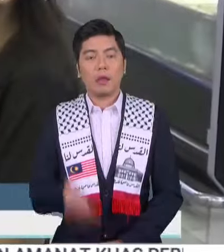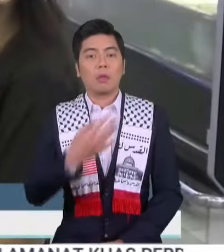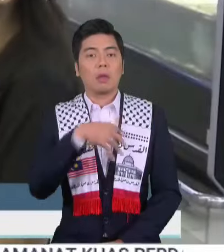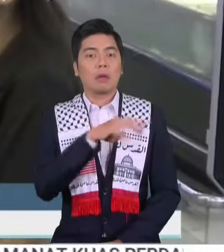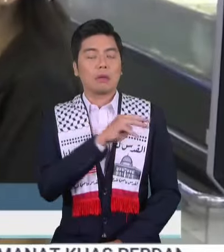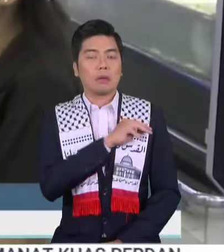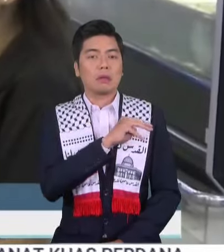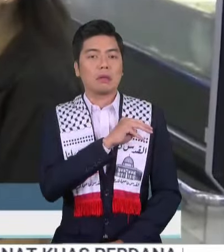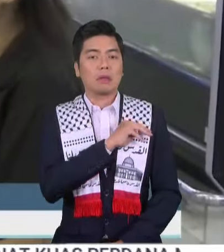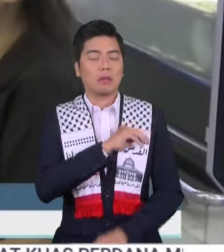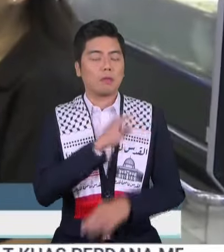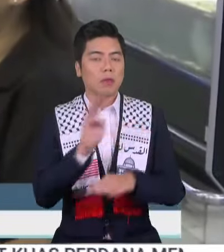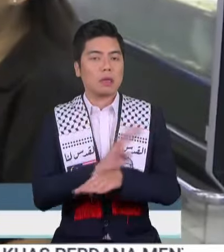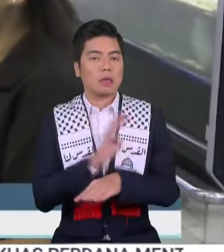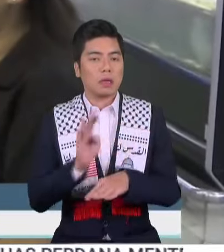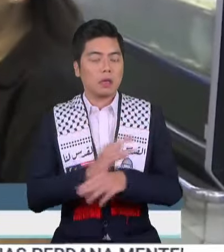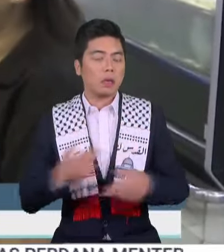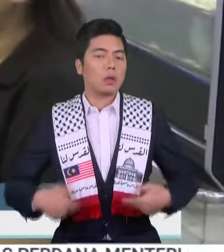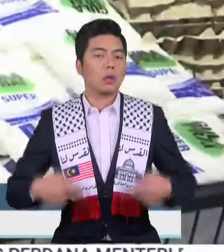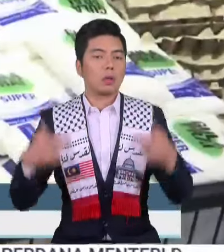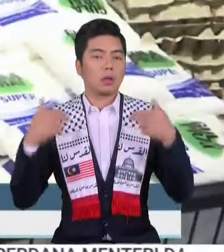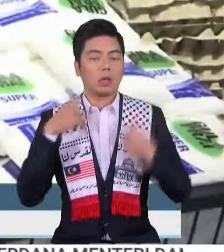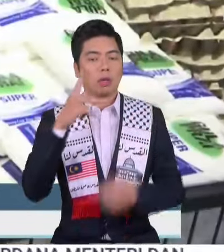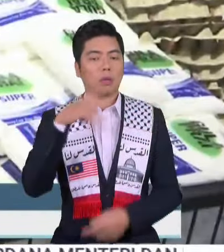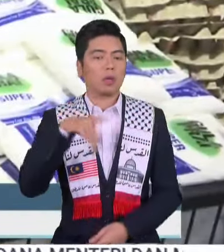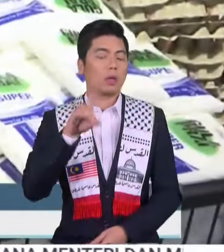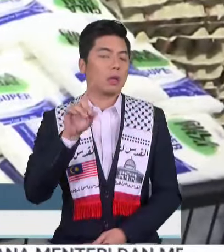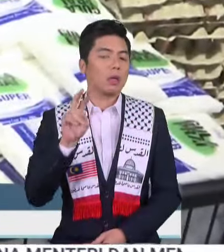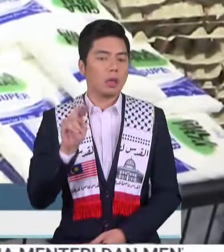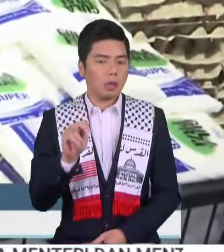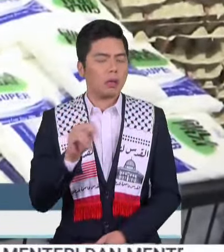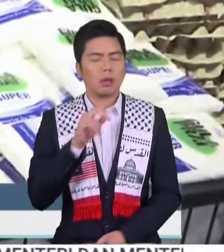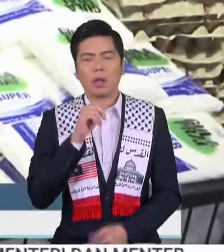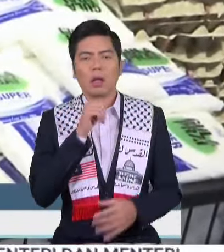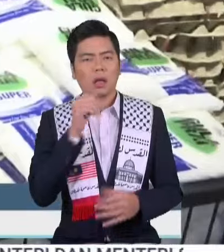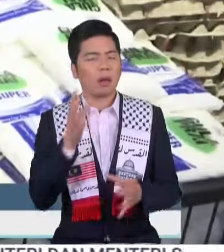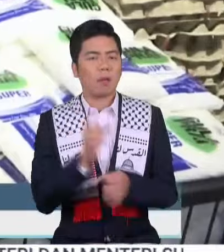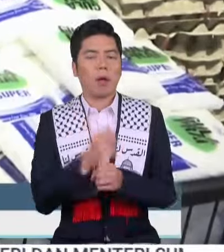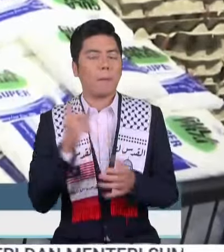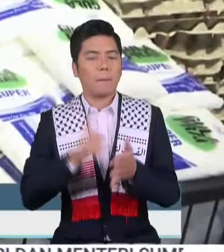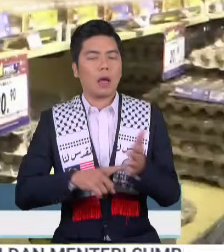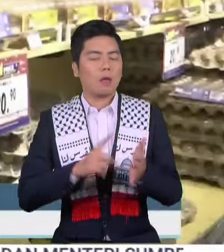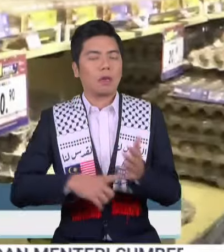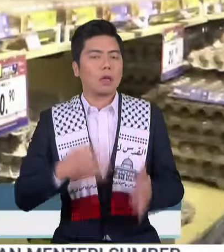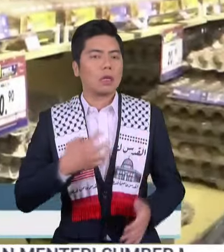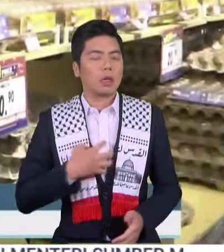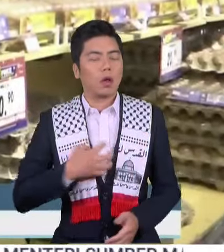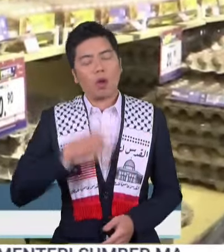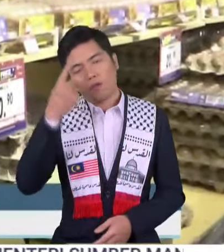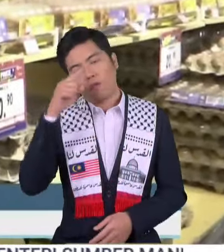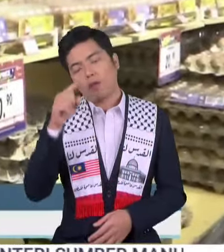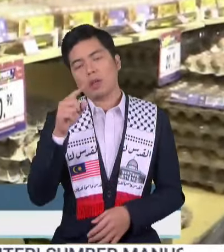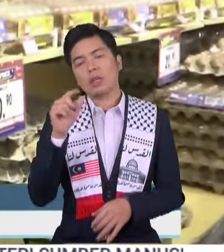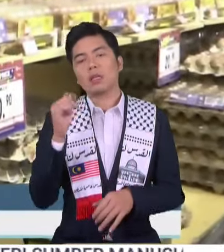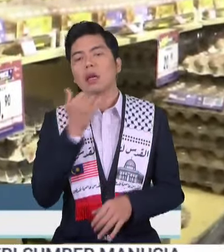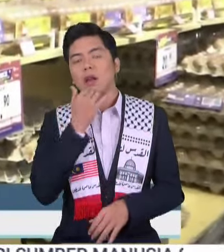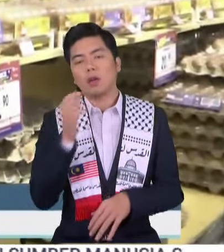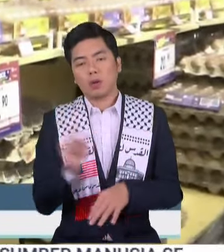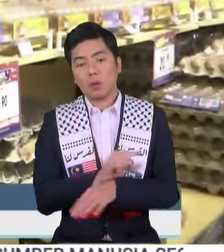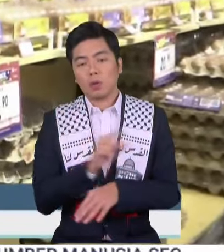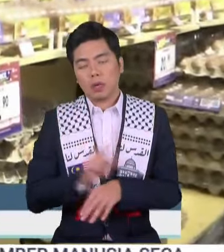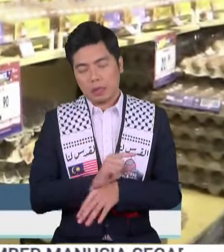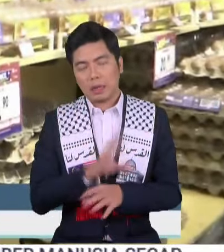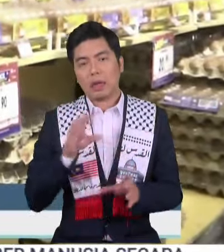Kementerian Perdagangan Dalam Negeri dan Kosara Hidup KPDN juga tidak menerima sebarang aduan khusus berkenaan salah laku peniaga di